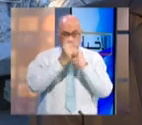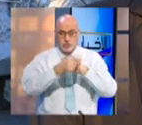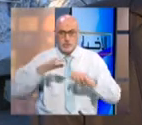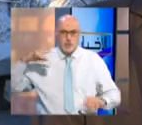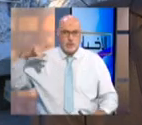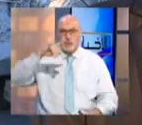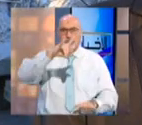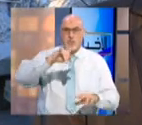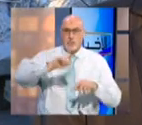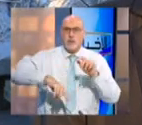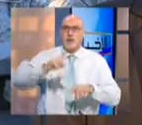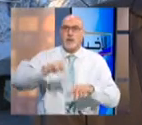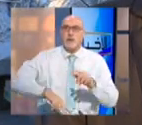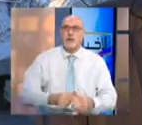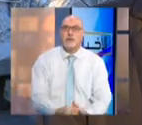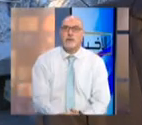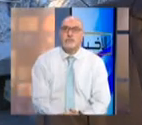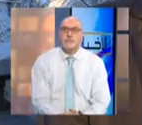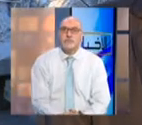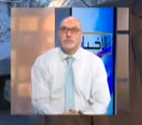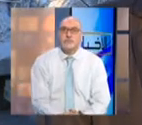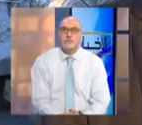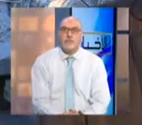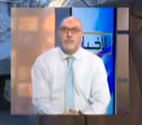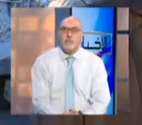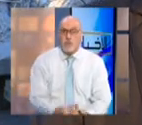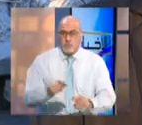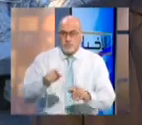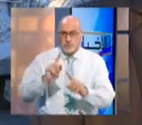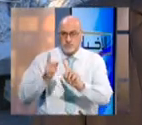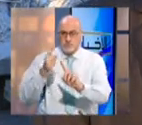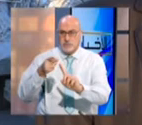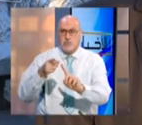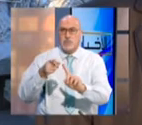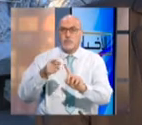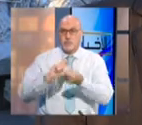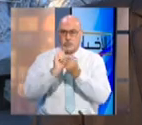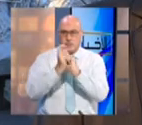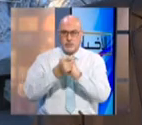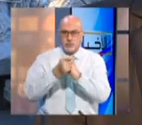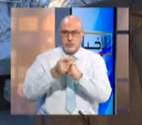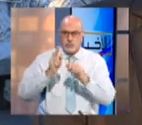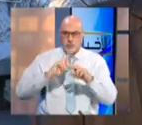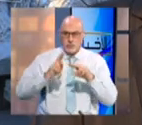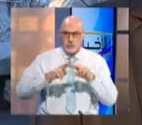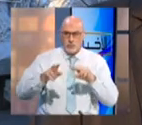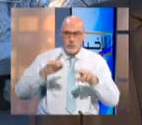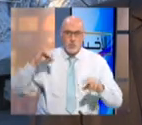كاين من اجل تحويل هذا عدد معين من الطائرات هذه الى طائرات شحن جوي اللي تقدر توصل